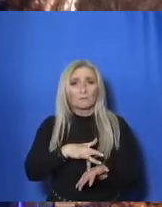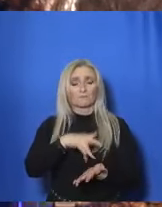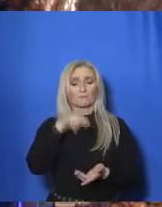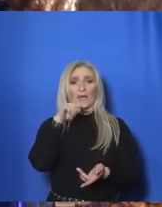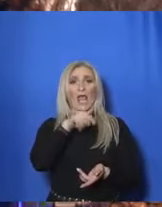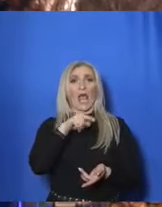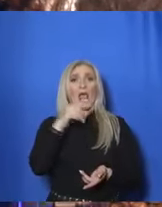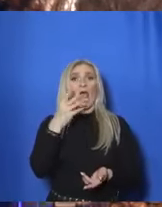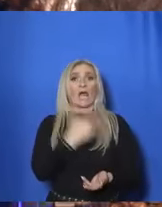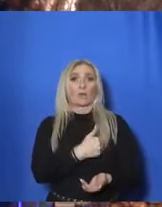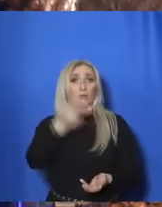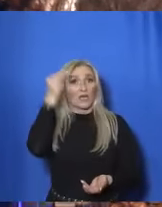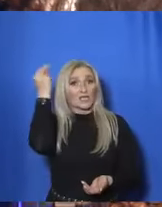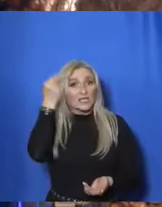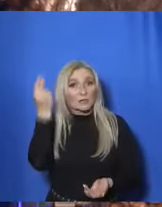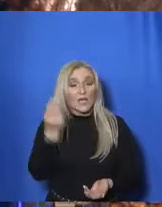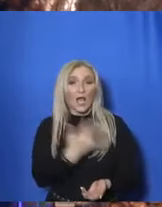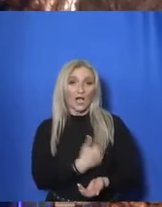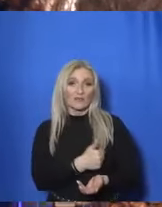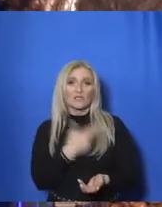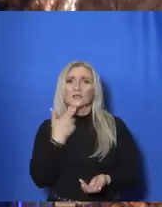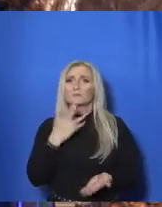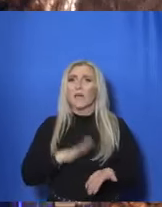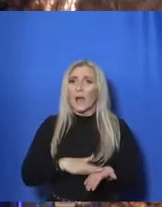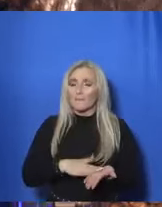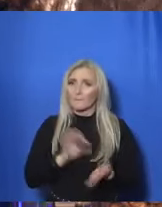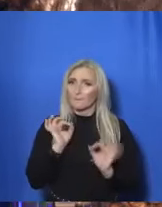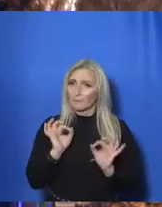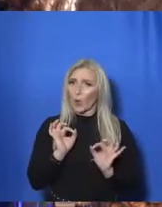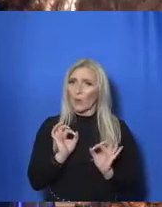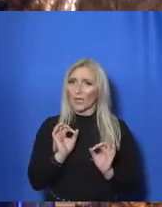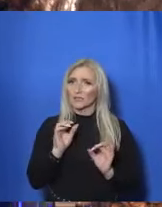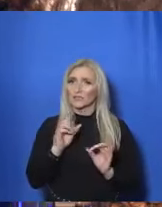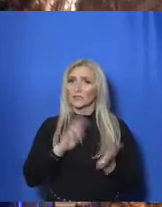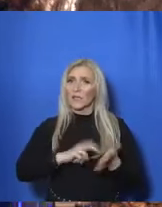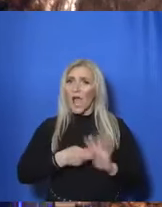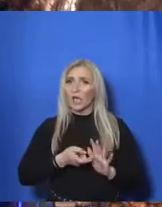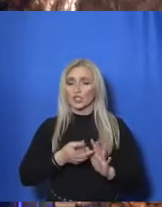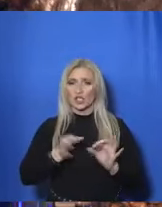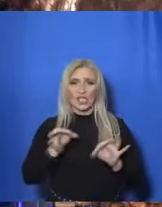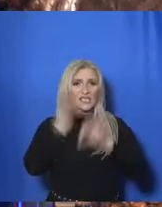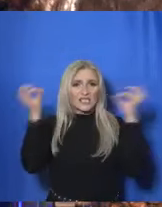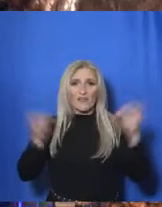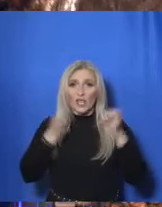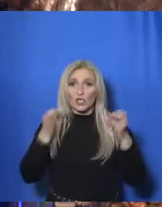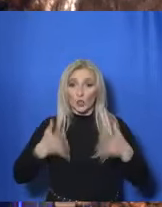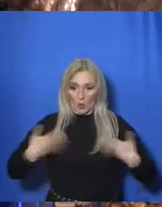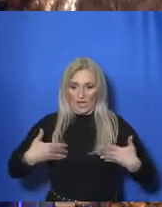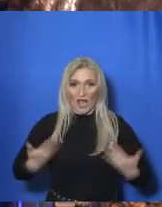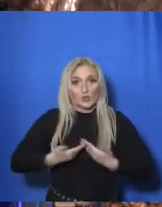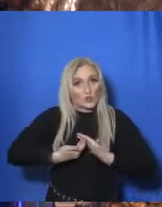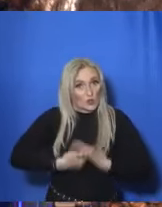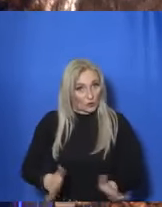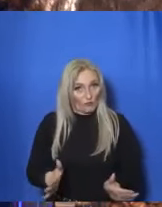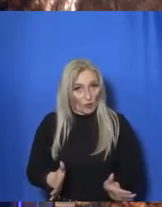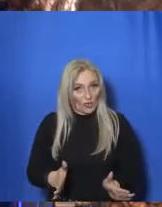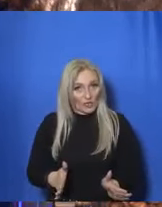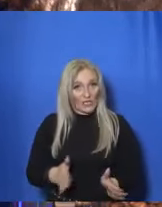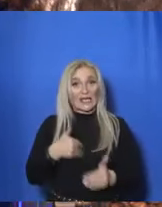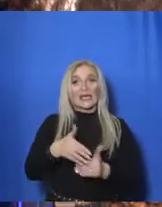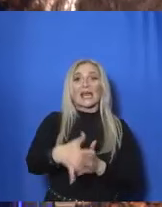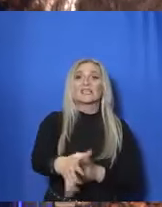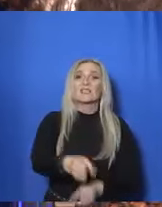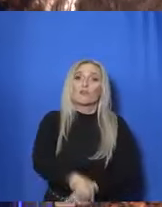Srbije, Hrvatske i kojega smo na primjeren način svečano i u radosti otvorili te